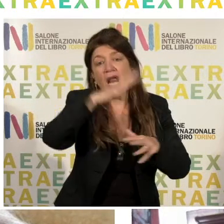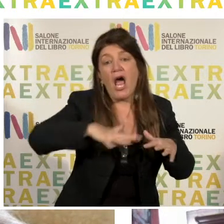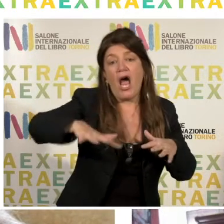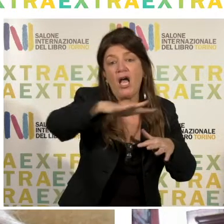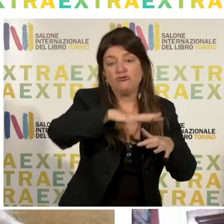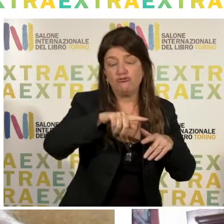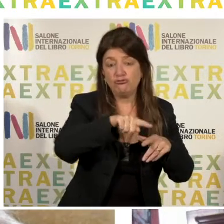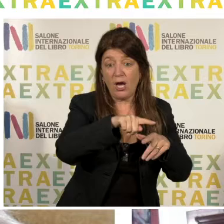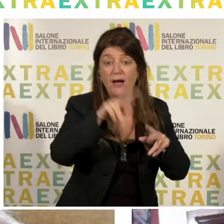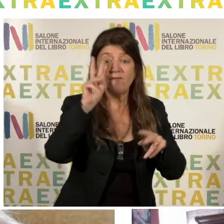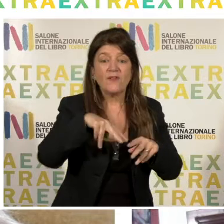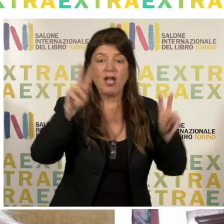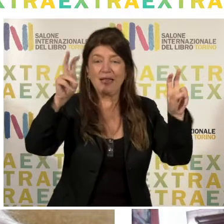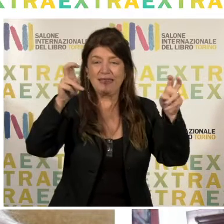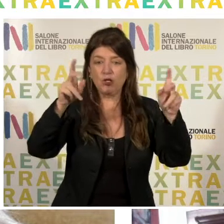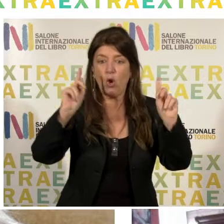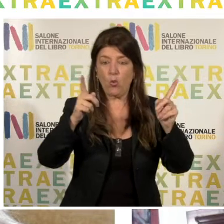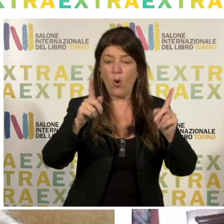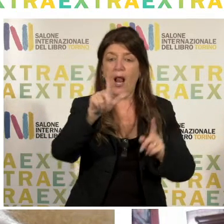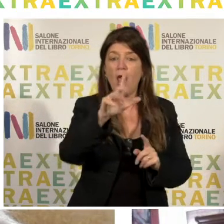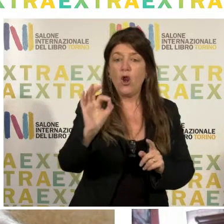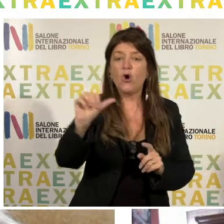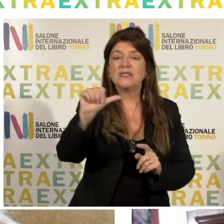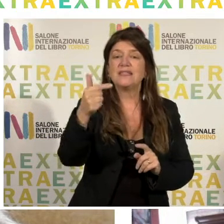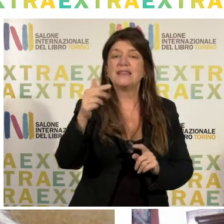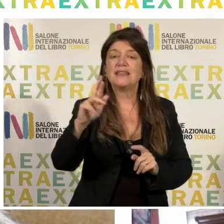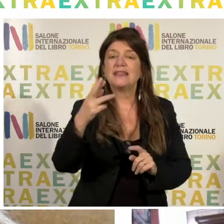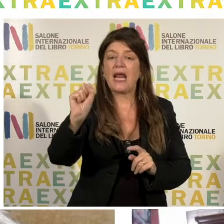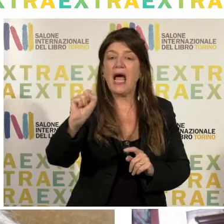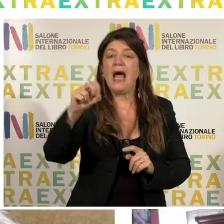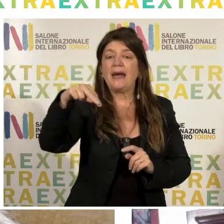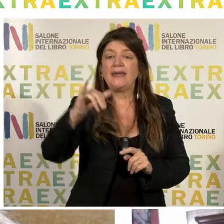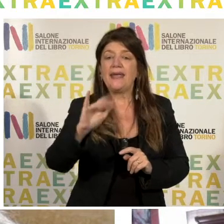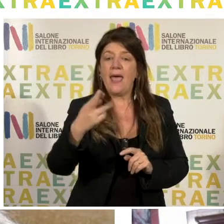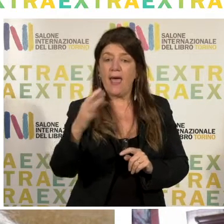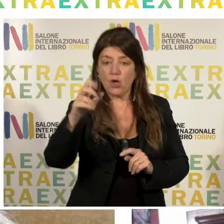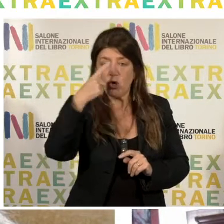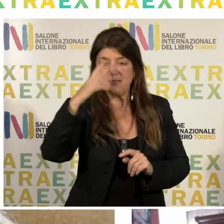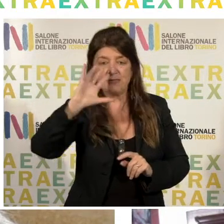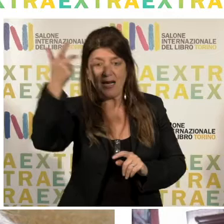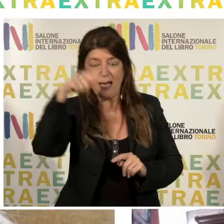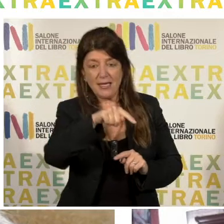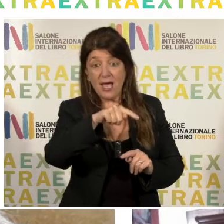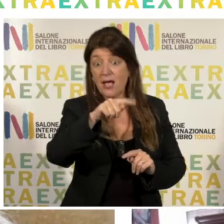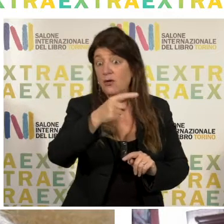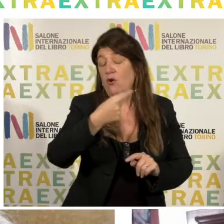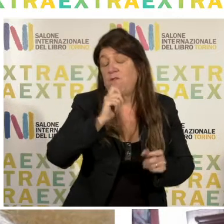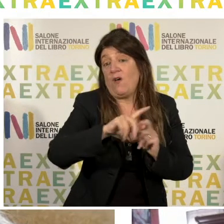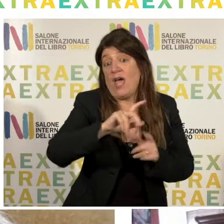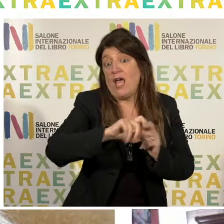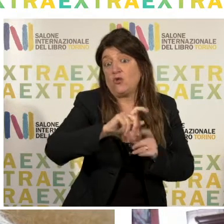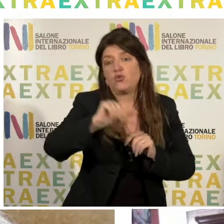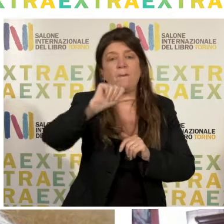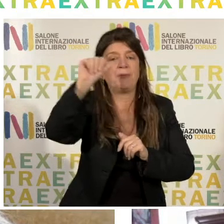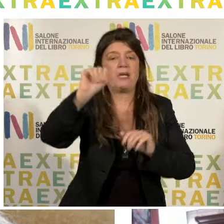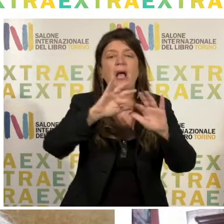la Bibbia e dopo Il Piccolo Principe, è in assoluto il libro